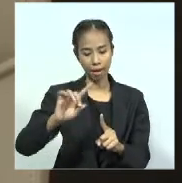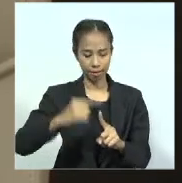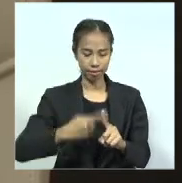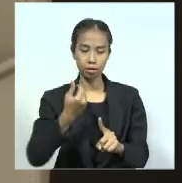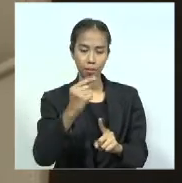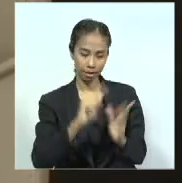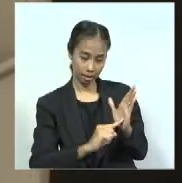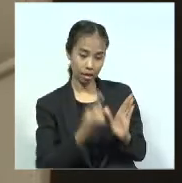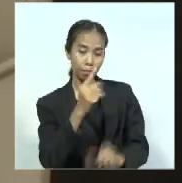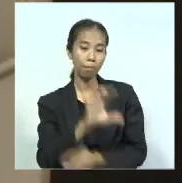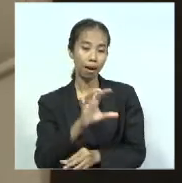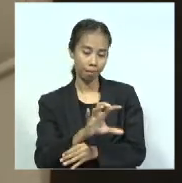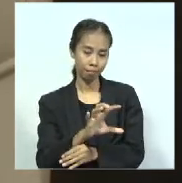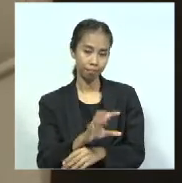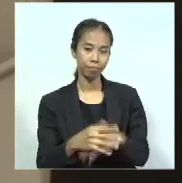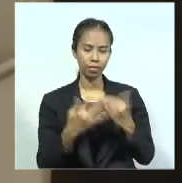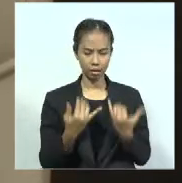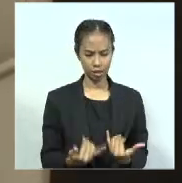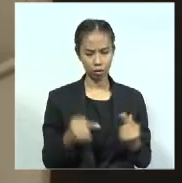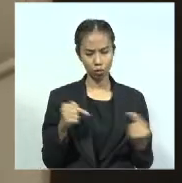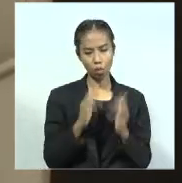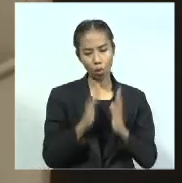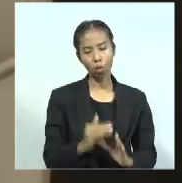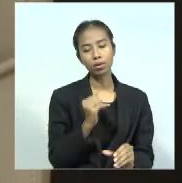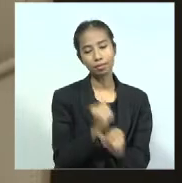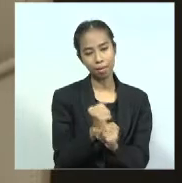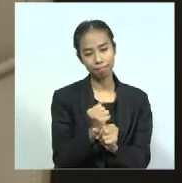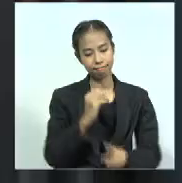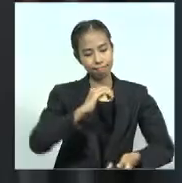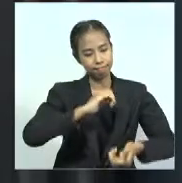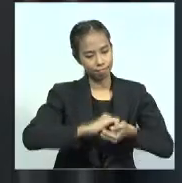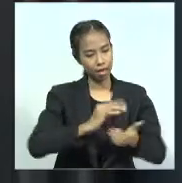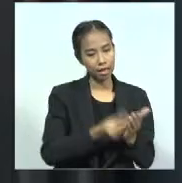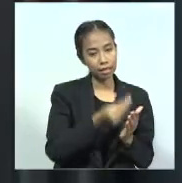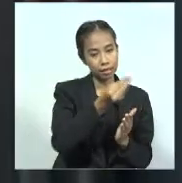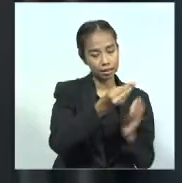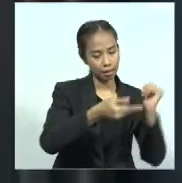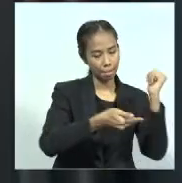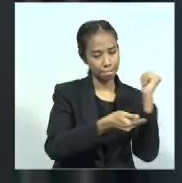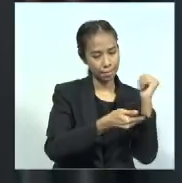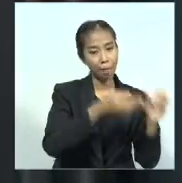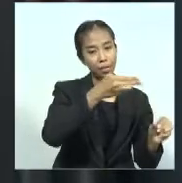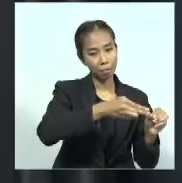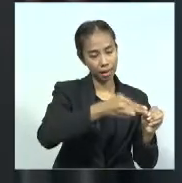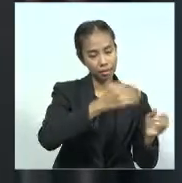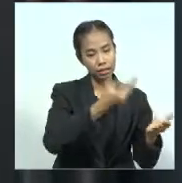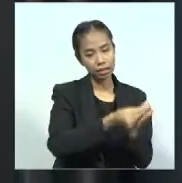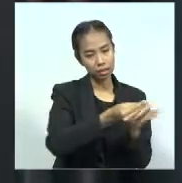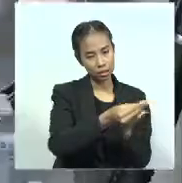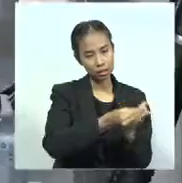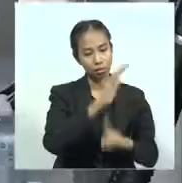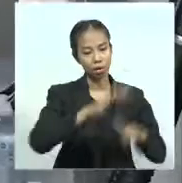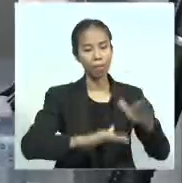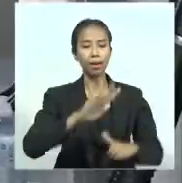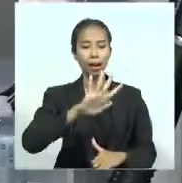นนี้เป็นต้นไปค่ะผู้ผลิตไบโอดีเซลและผู้ค้าน้ำมันจะร่วมกันซื้อน้ำมันปาล์มดิบอีกประมาณ 15,000 ตันนอกจ